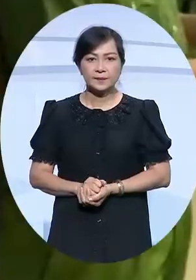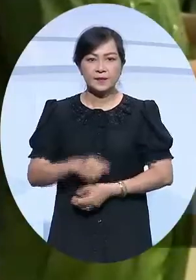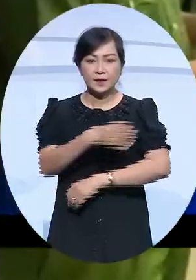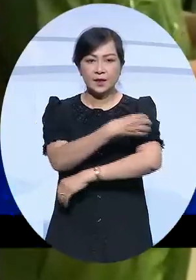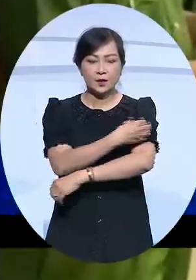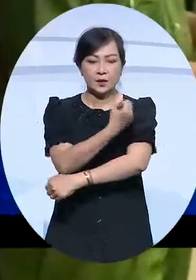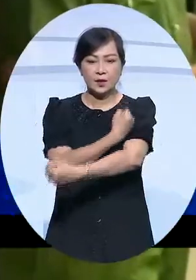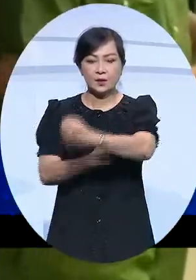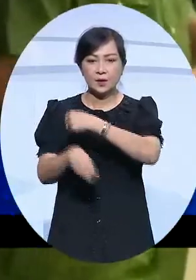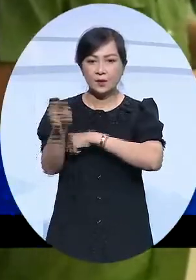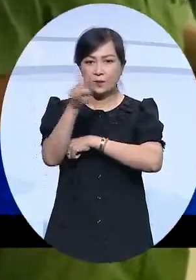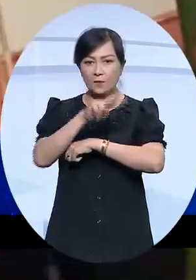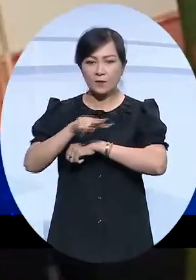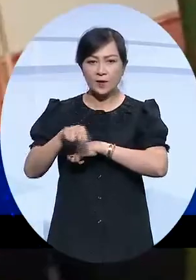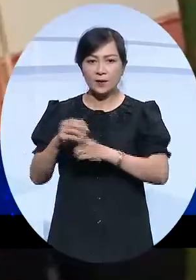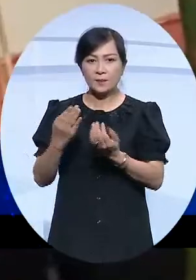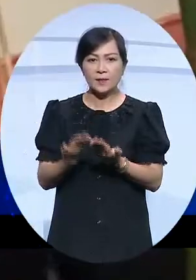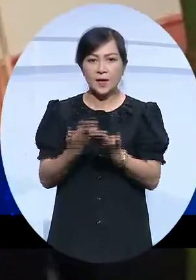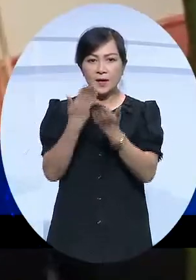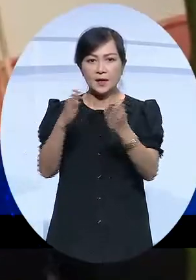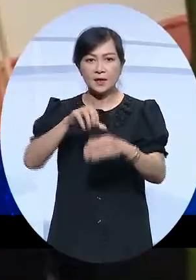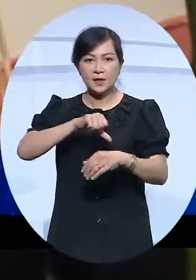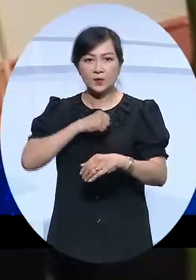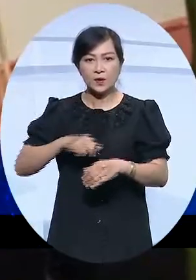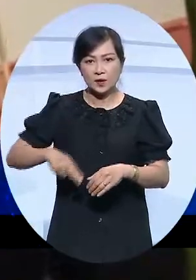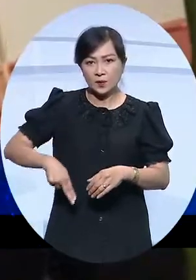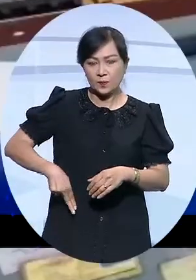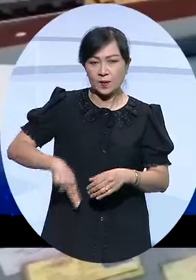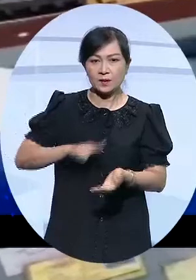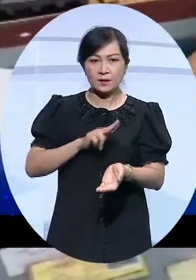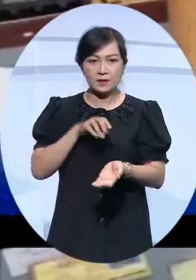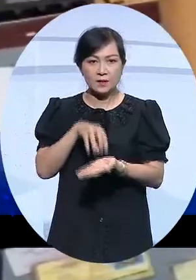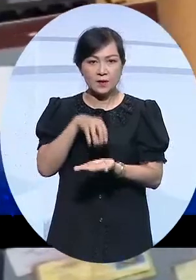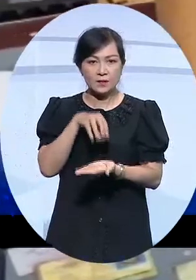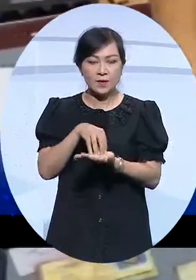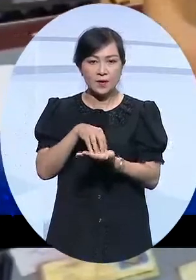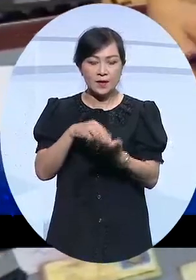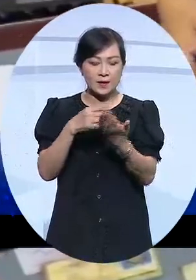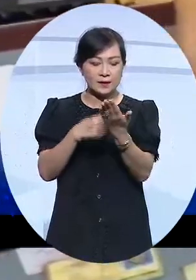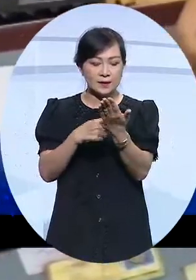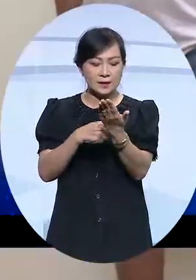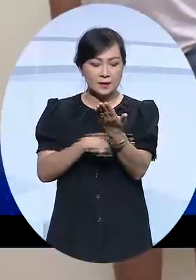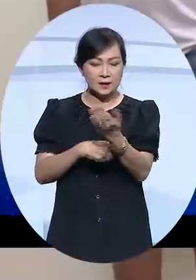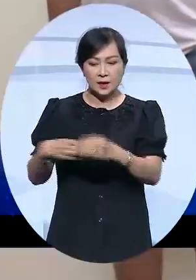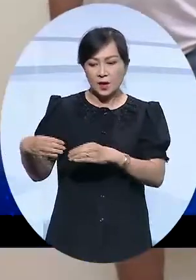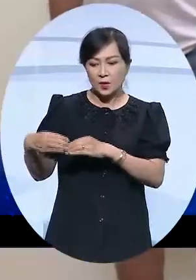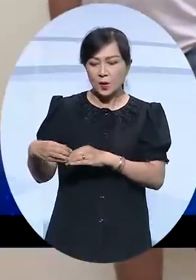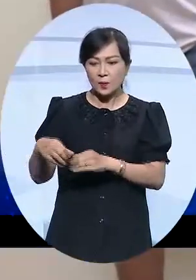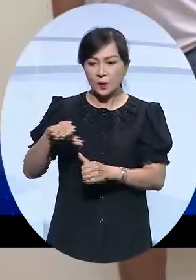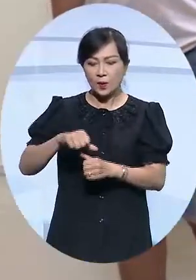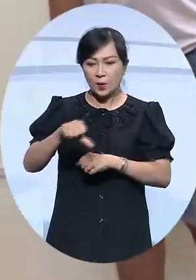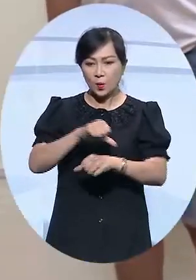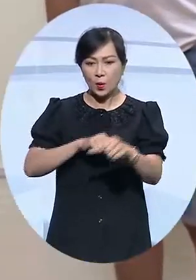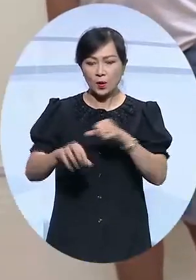Tổng Liên Đoàn Lao Động Việt Nam Đề nghị các cấp công đoàn phối hợp chặt chẽ với chính quyền Công an địa phương chà sát lên danh sách các nhóm đối tượng liên quan